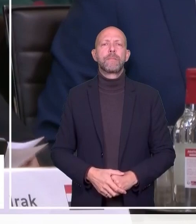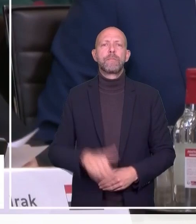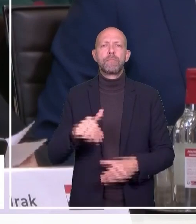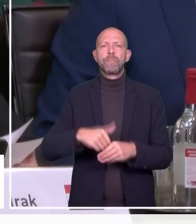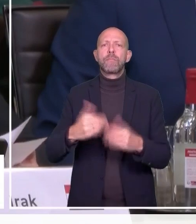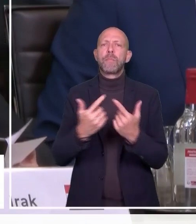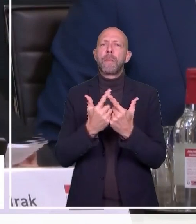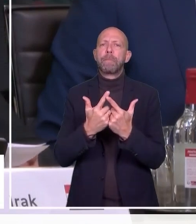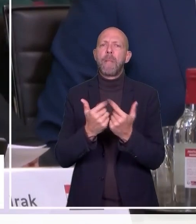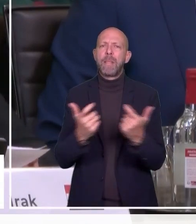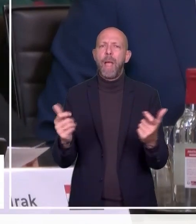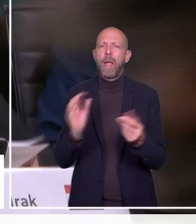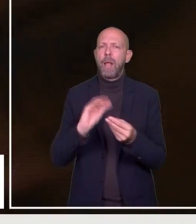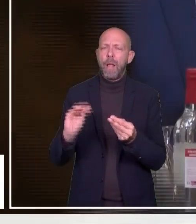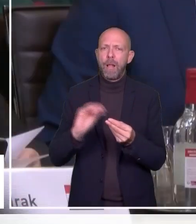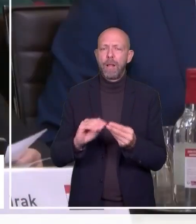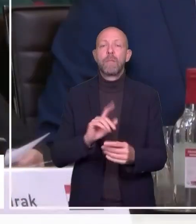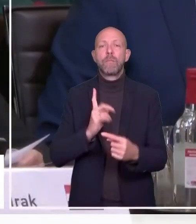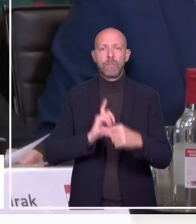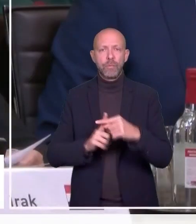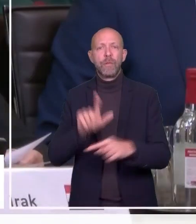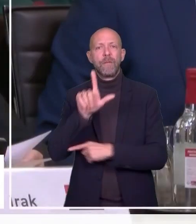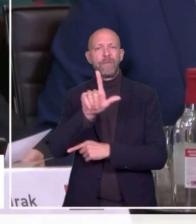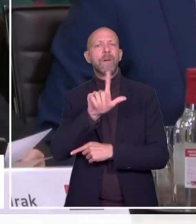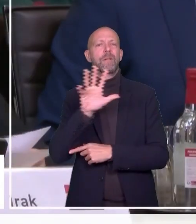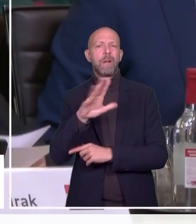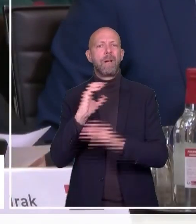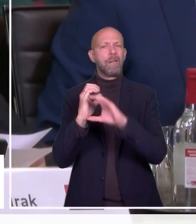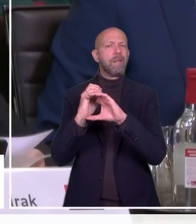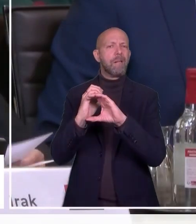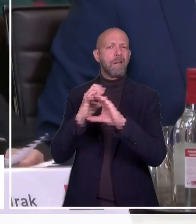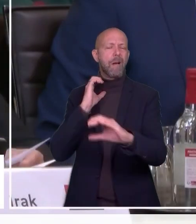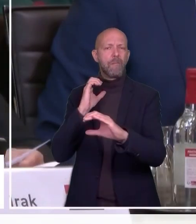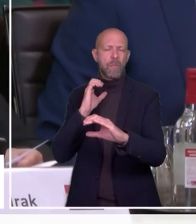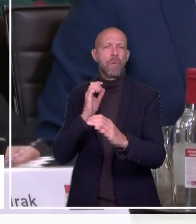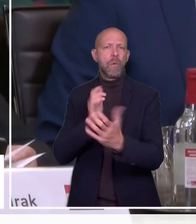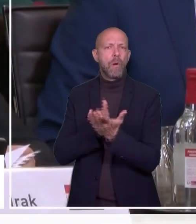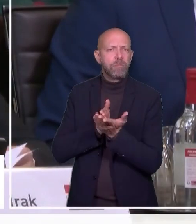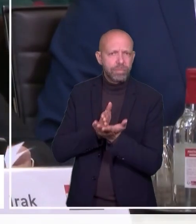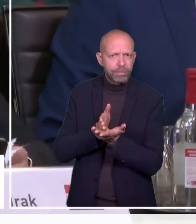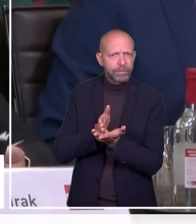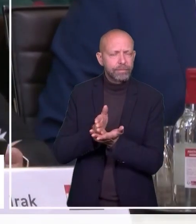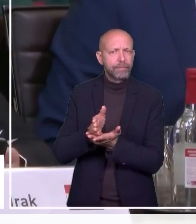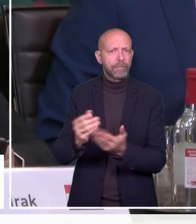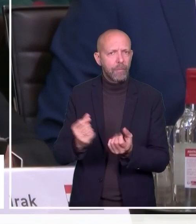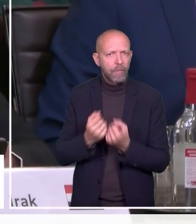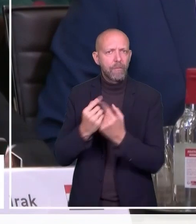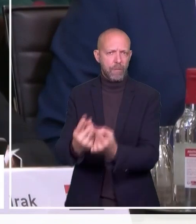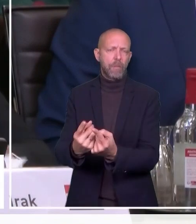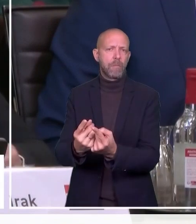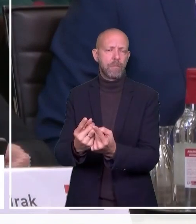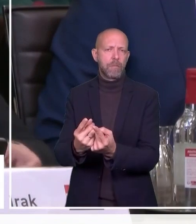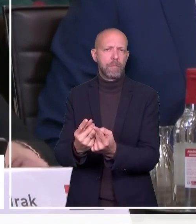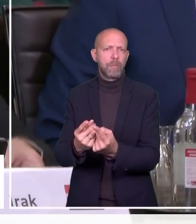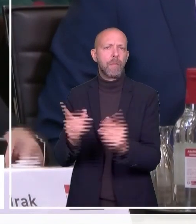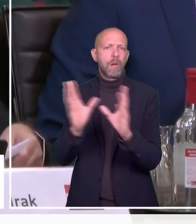بعد تهديدها بالقصف، إلا أنها وزعت على النازحين اللبنانيين في سوريا.